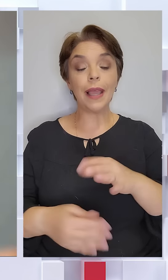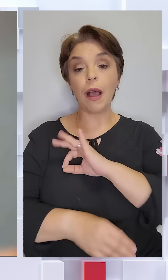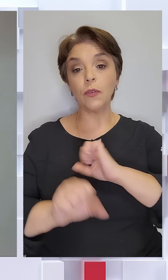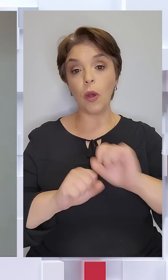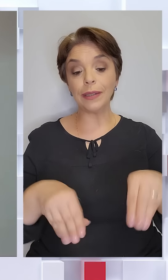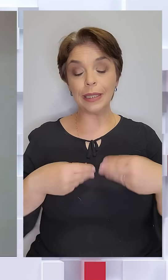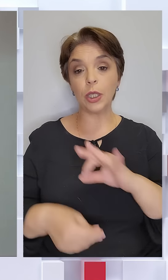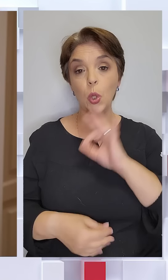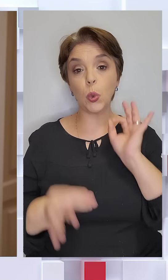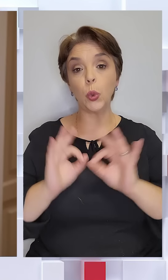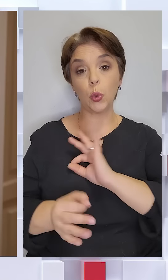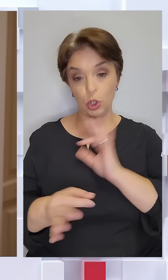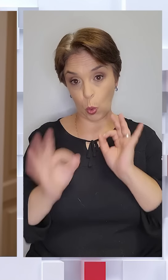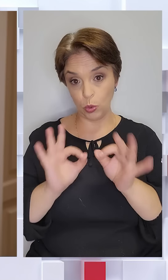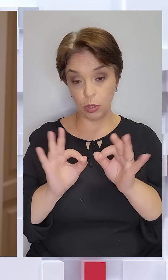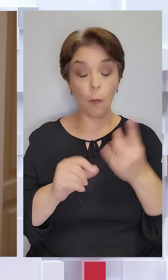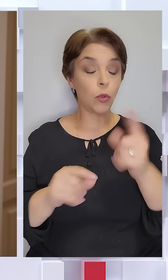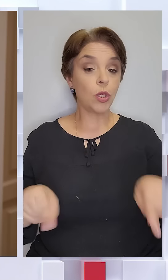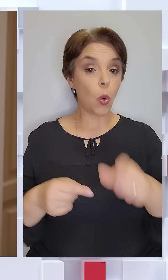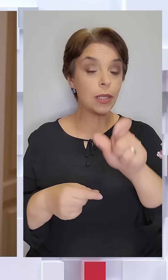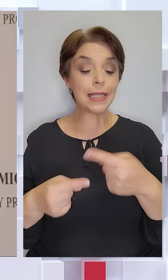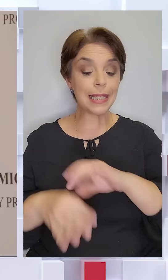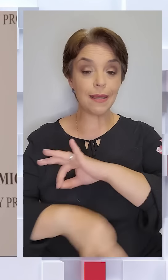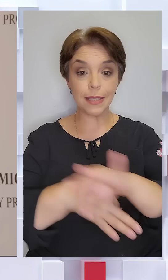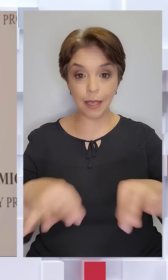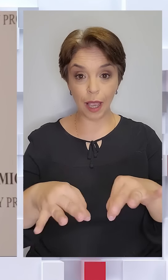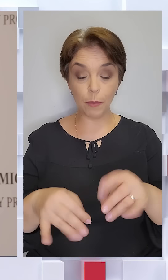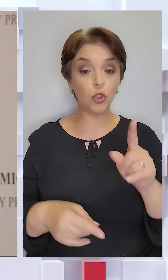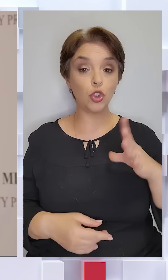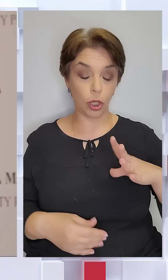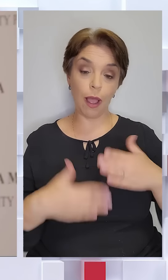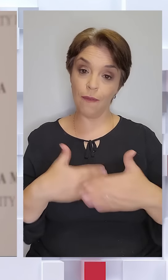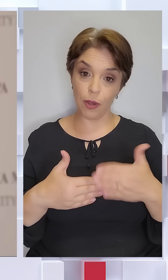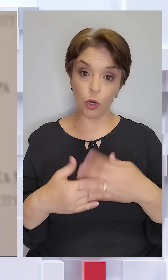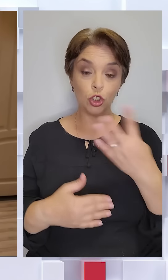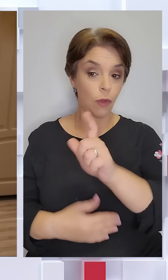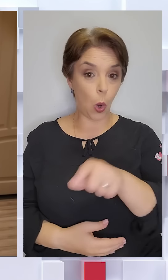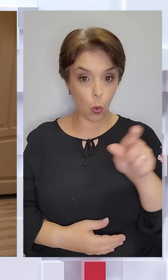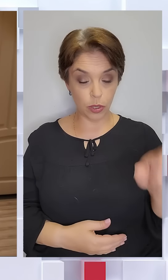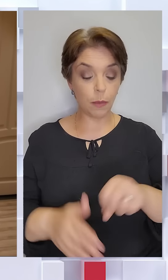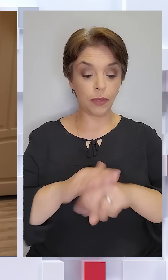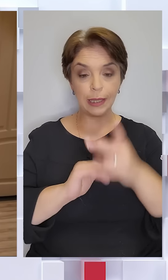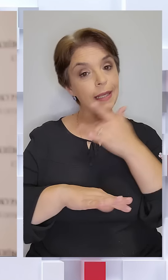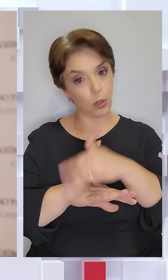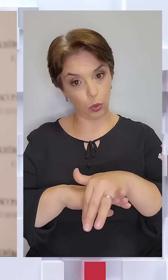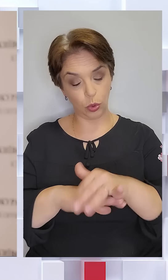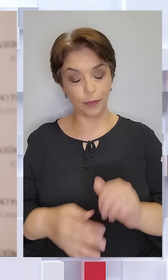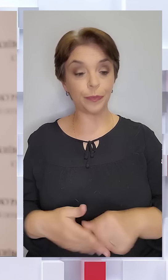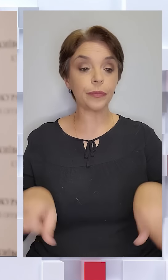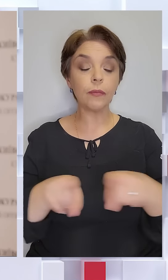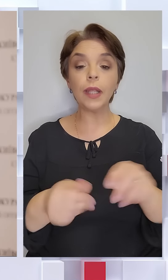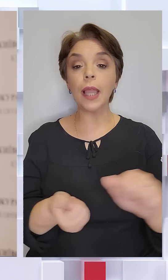надає юридичні консультації. Одного з організаторів цієї схеми ще чекає вирок. 4 осіб втекли за кордон.